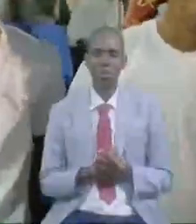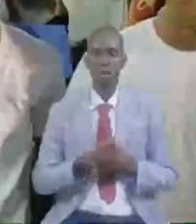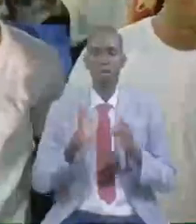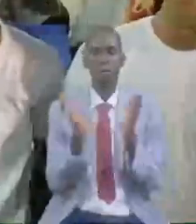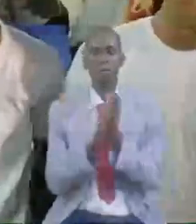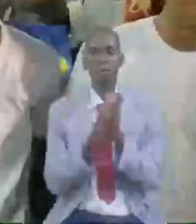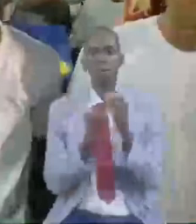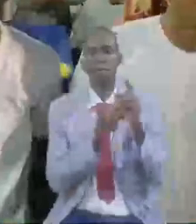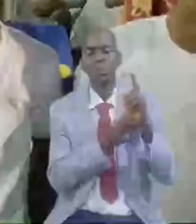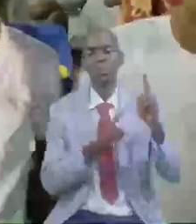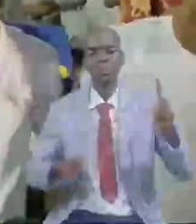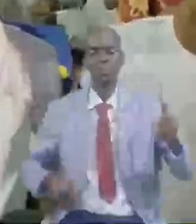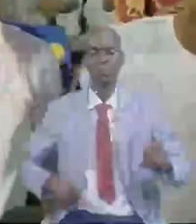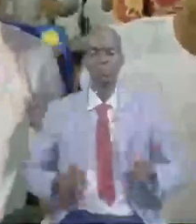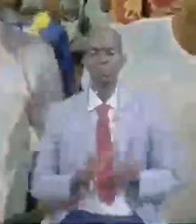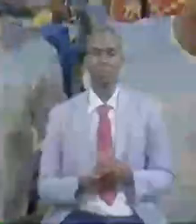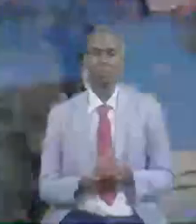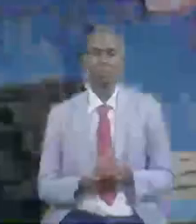Gloire à Dieu!